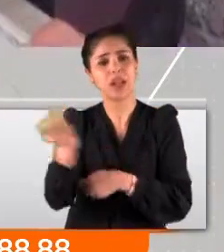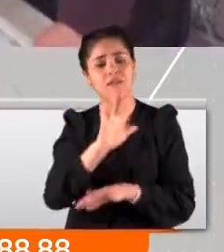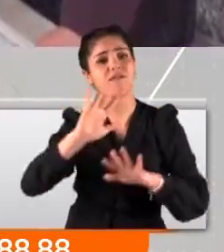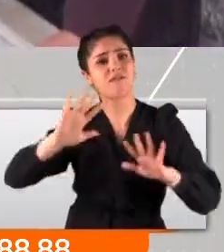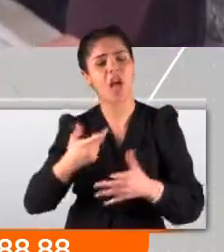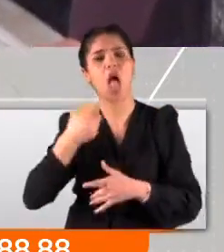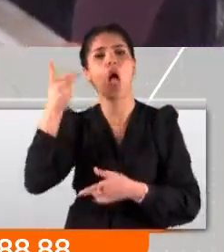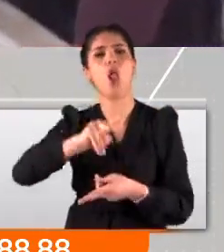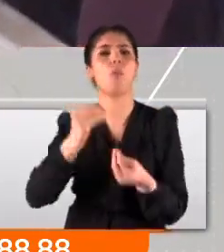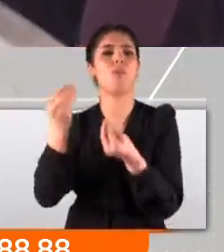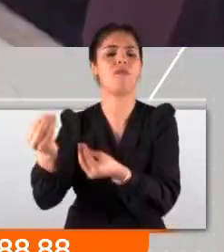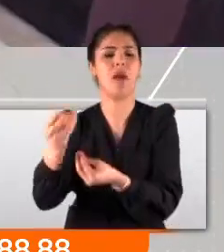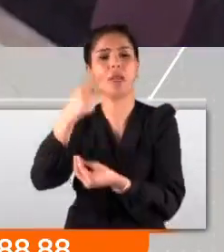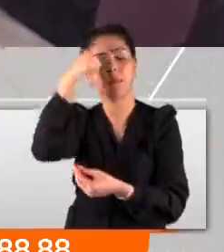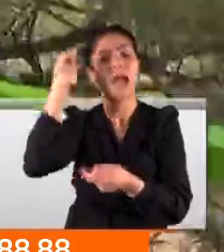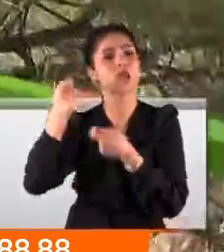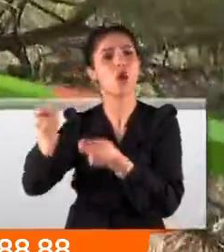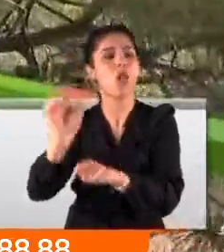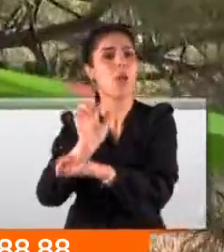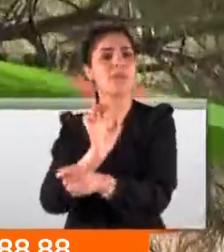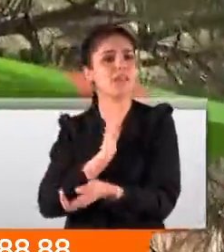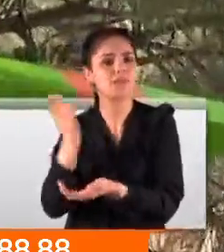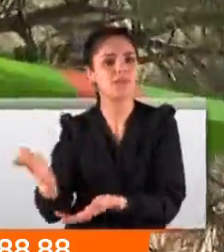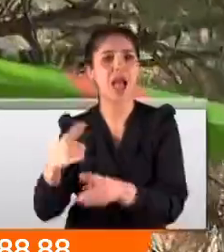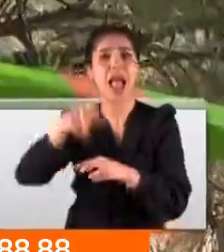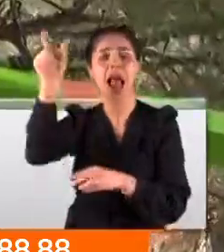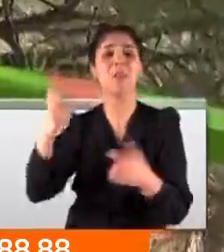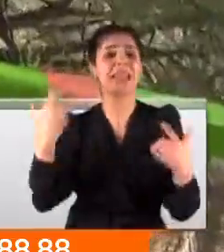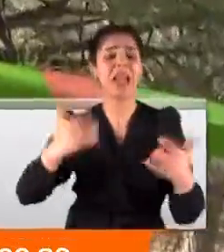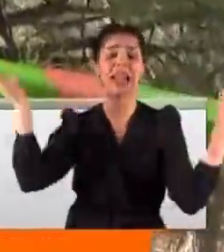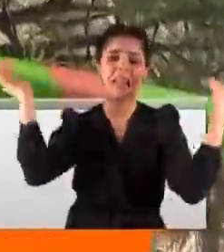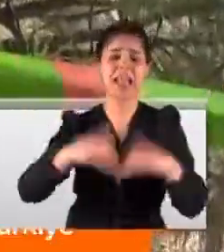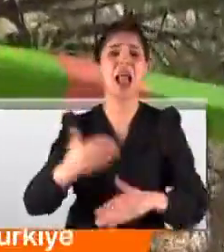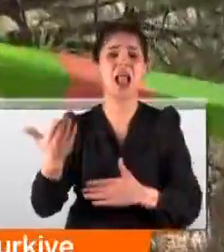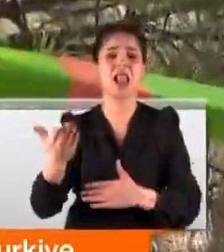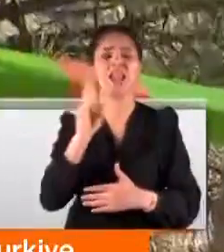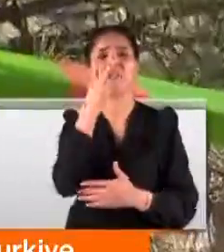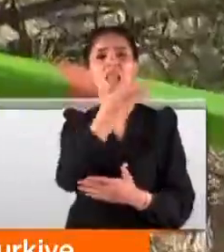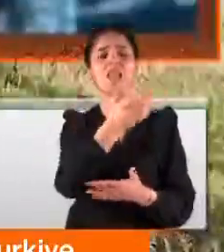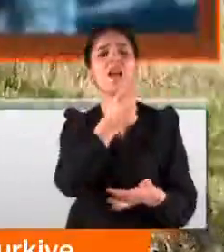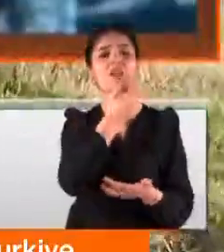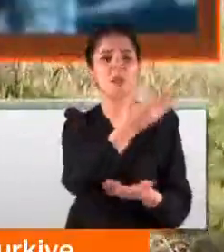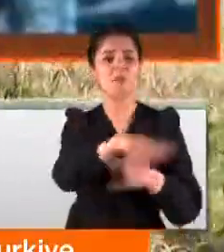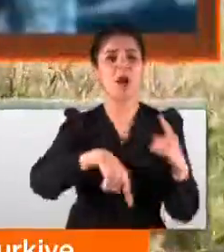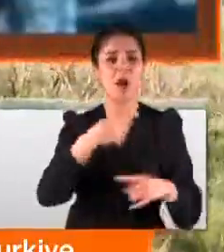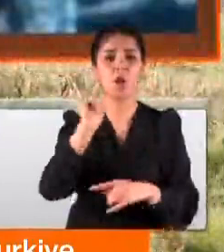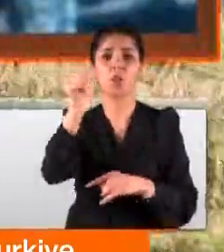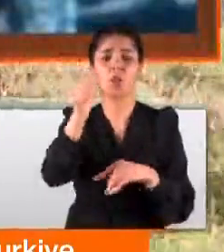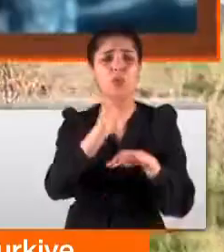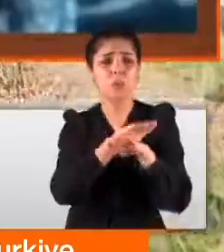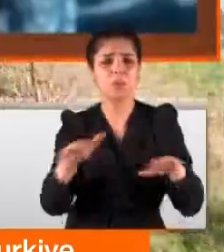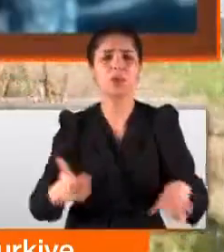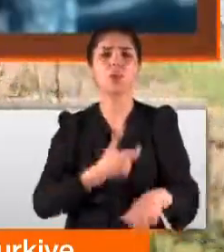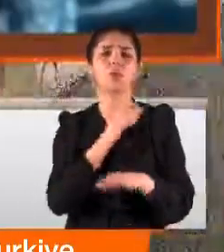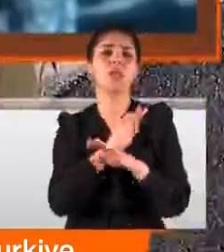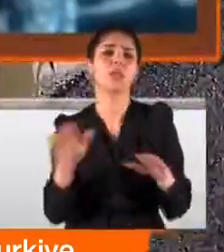da öldürdüler. Belki de zorla tutuyorlar. Elmas teyze neredesin, çık gel yani. Yazık, günah, adam arıyor. Günler geçtikçe